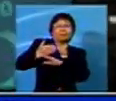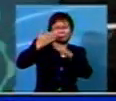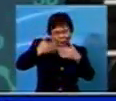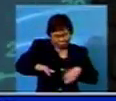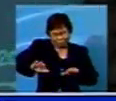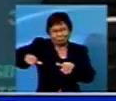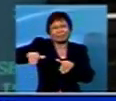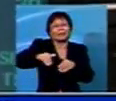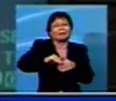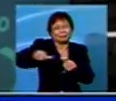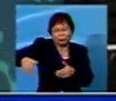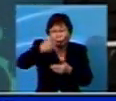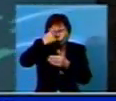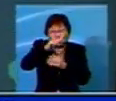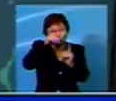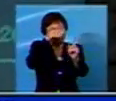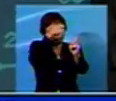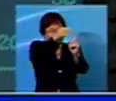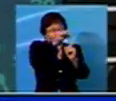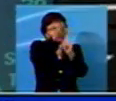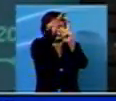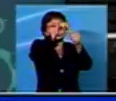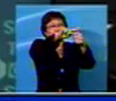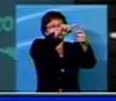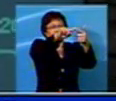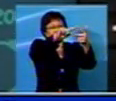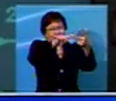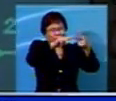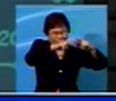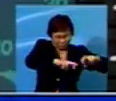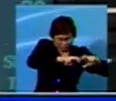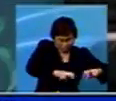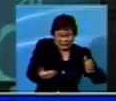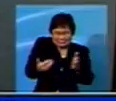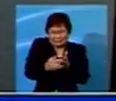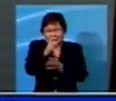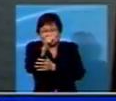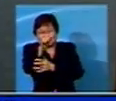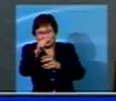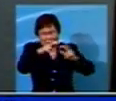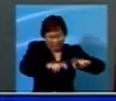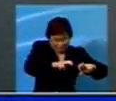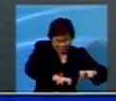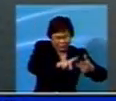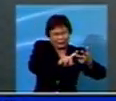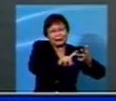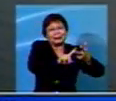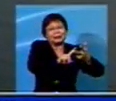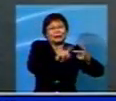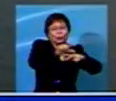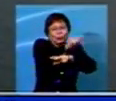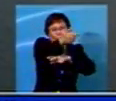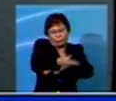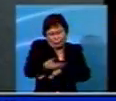diperkenalkan ini bagi memberi keutamaan kepada tiga perkara iaitu semula data kaji selidik serta penggunaan